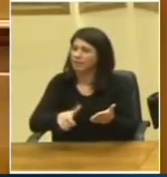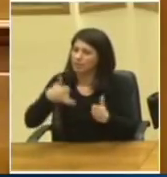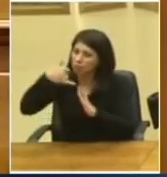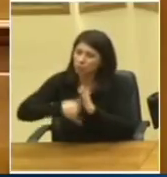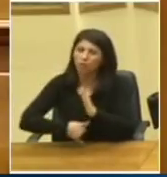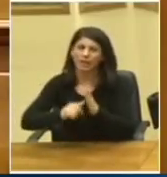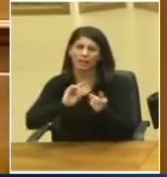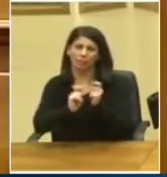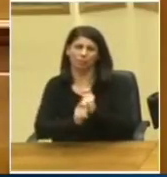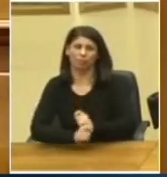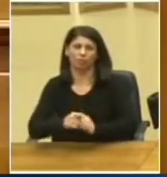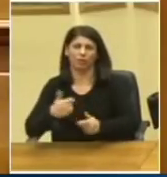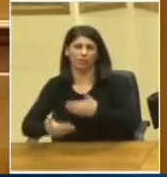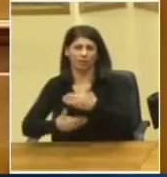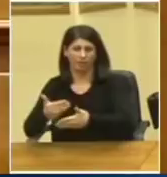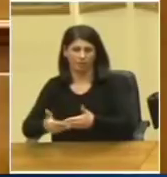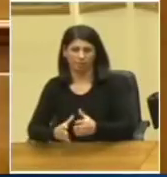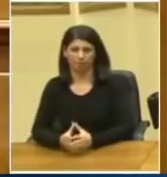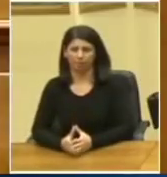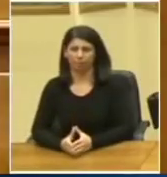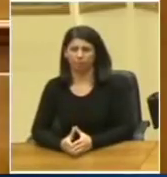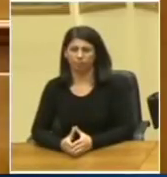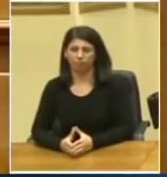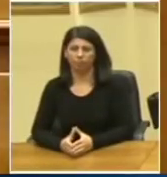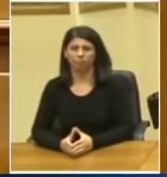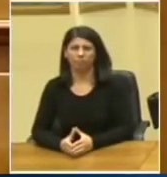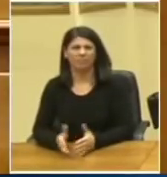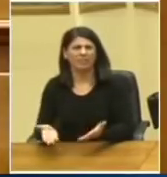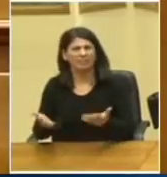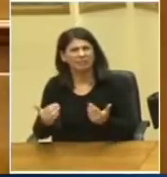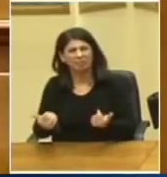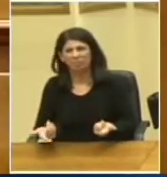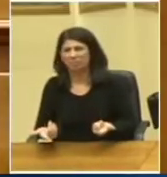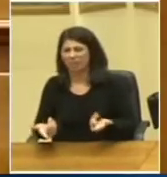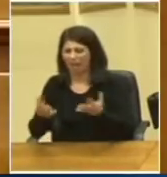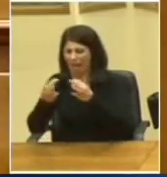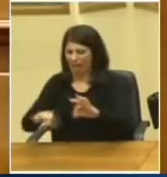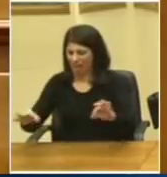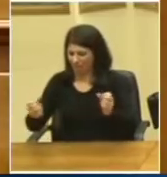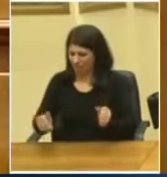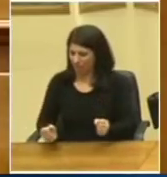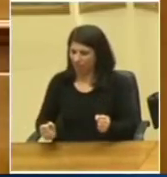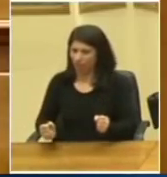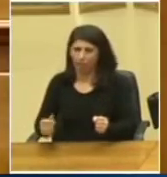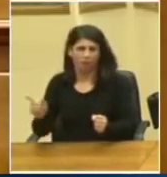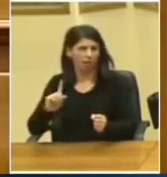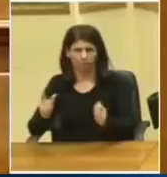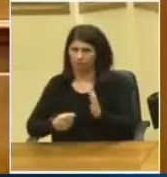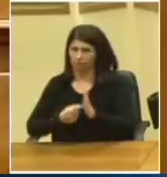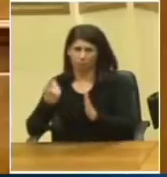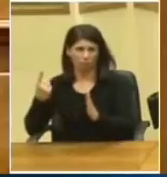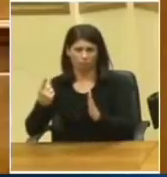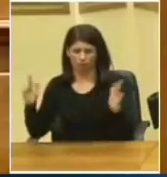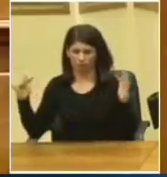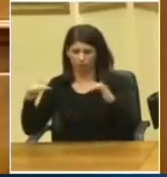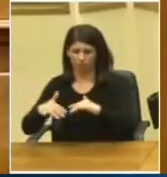διαδικασία. Και ατυχής και η τοποθέτησή σας περί άδειων εδράνων, παρότι δεν είναι η πρώτη συνεδρίαση,